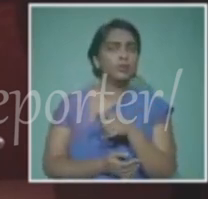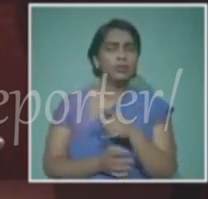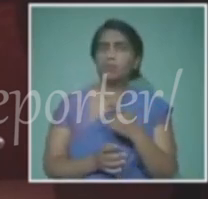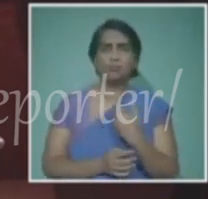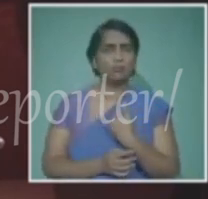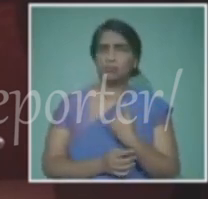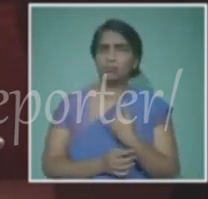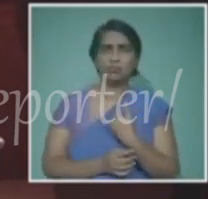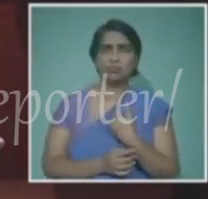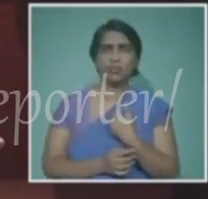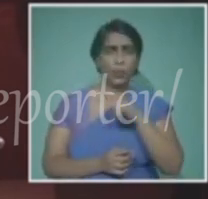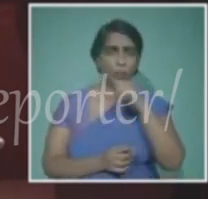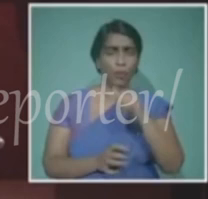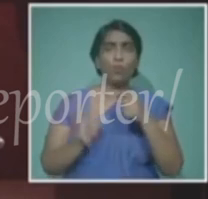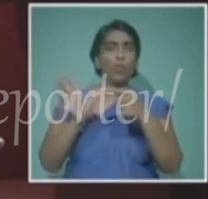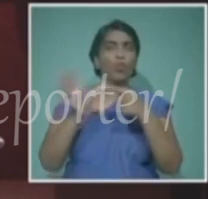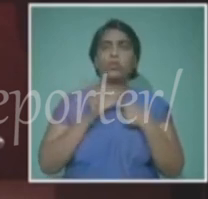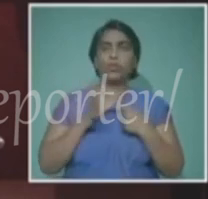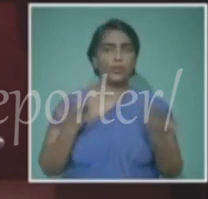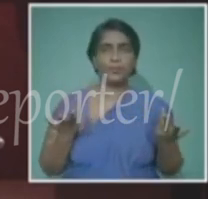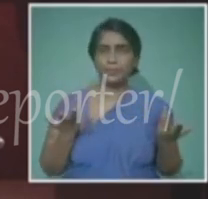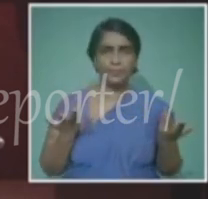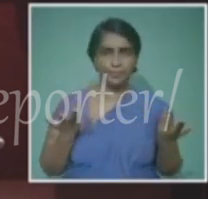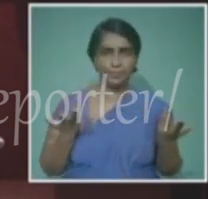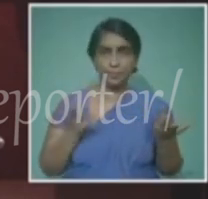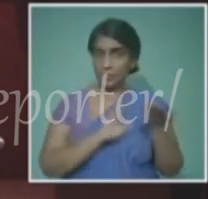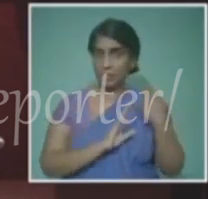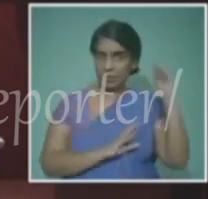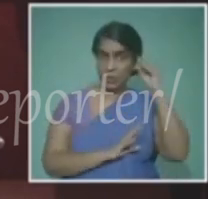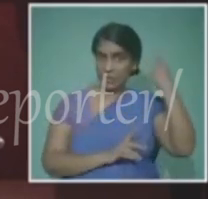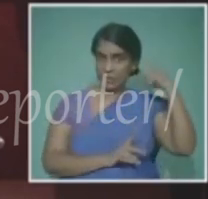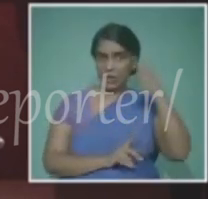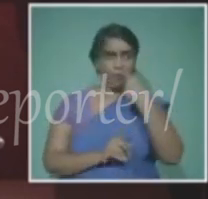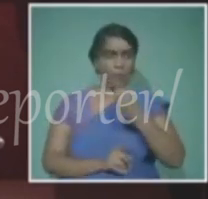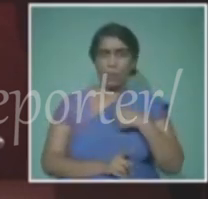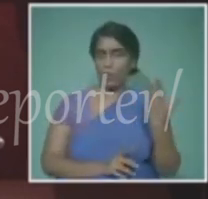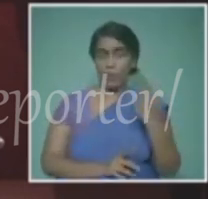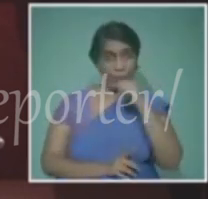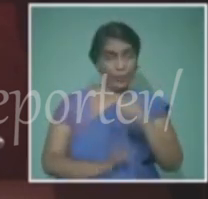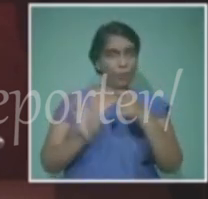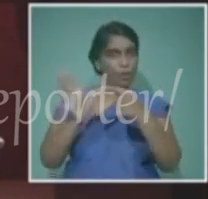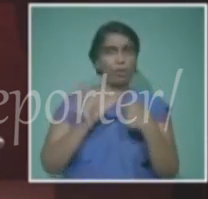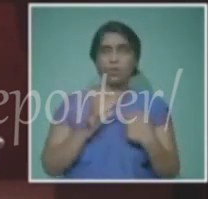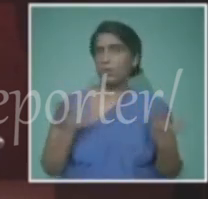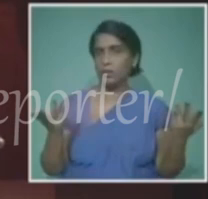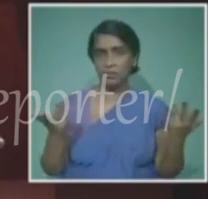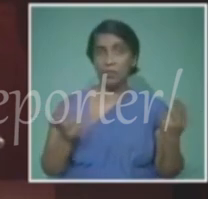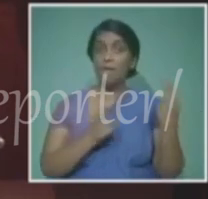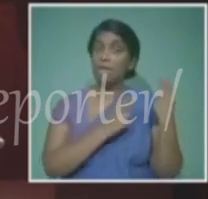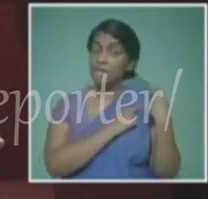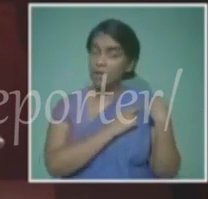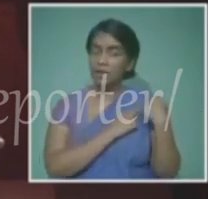ඒවට අපිට ඔබතුමාගෙන් සාධනීය පිළිතුරු ලැබුණේ නැහැ. ඒ වෙලාව අපිට ඉෂුරන්ස් එකක් හම්බුනේ නැහැ.